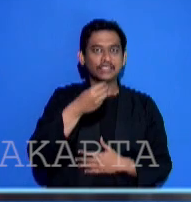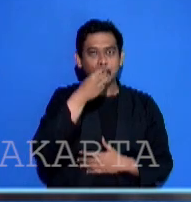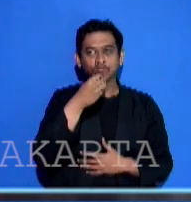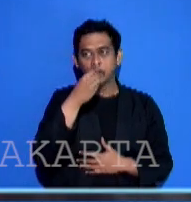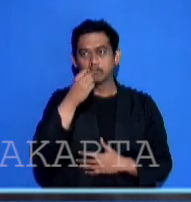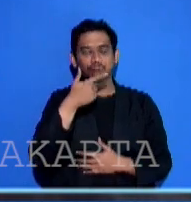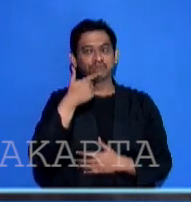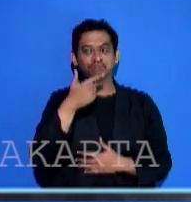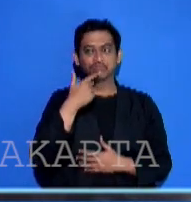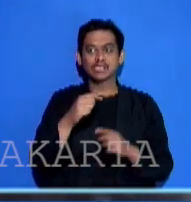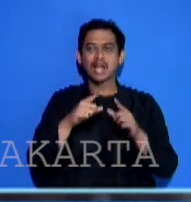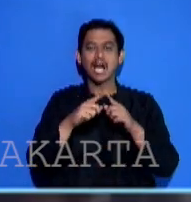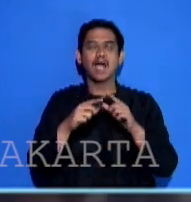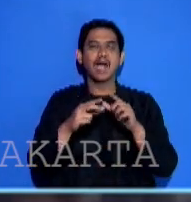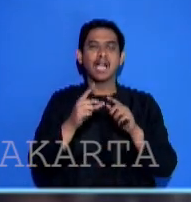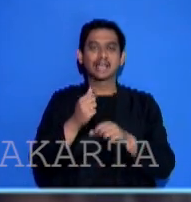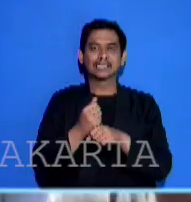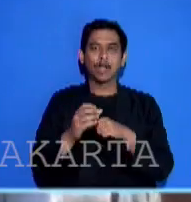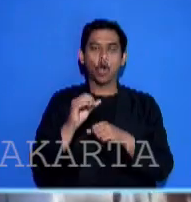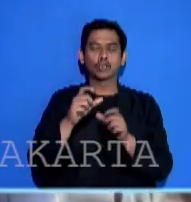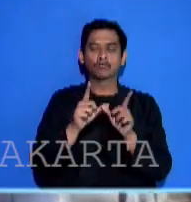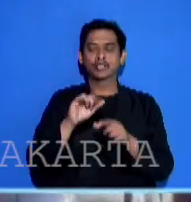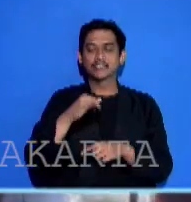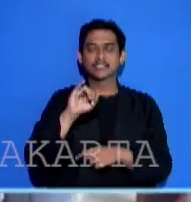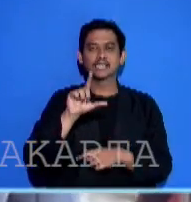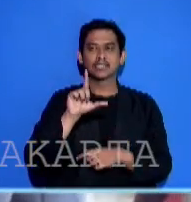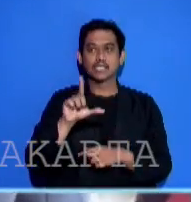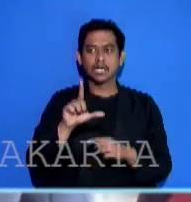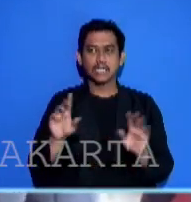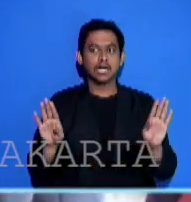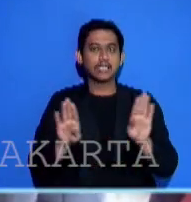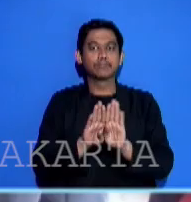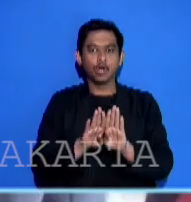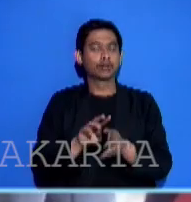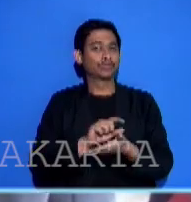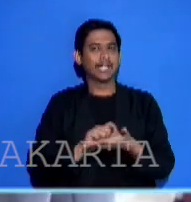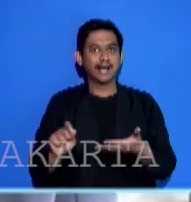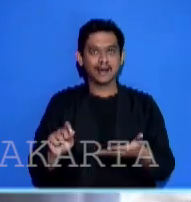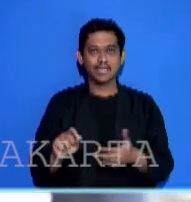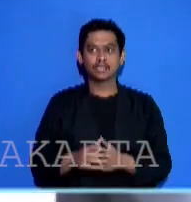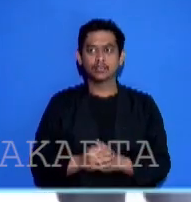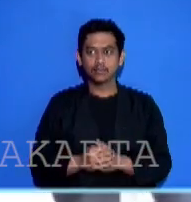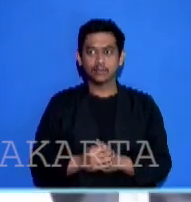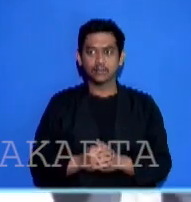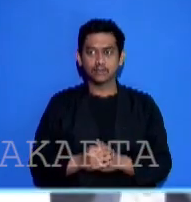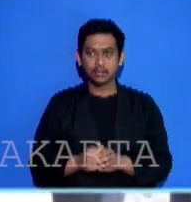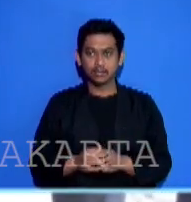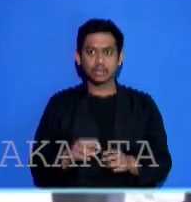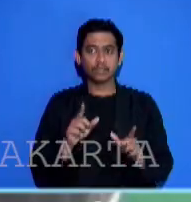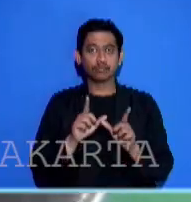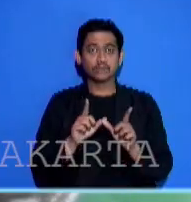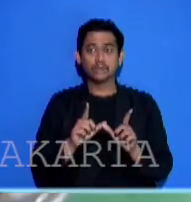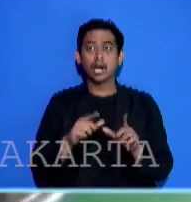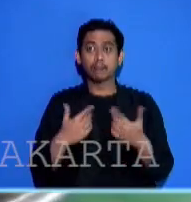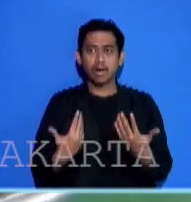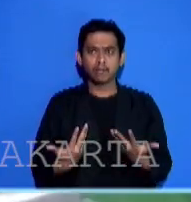Wijil sinambi ngisi wekdal prei. Boten namung warga Wonosari lan sak kiwa tengenipun, ananging ugi warga saking